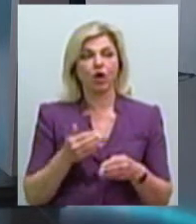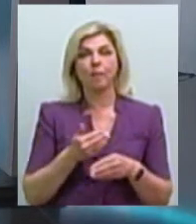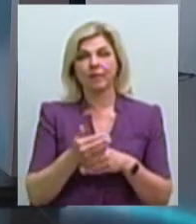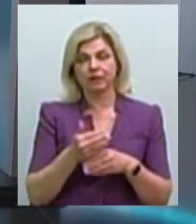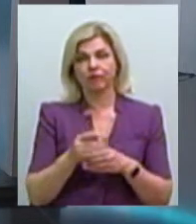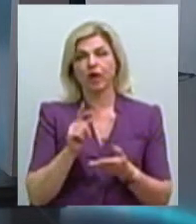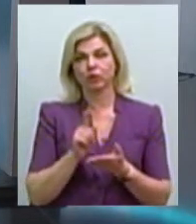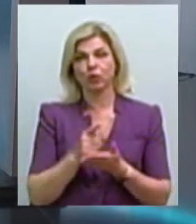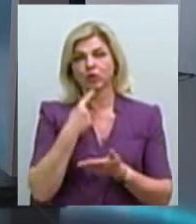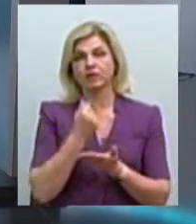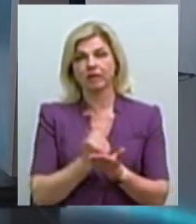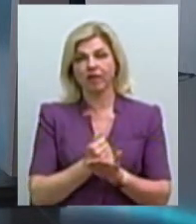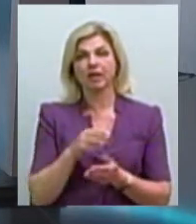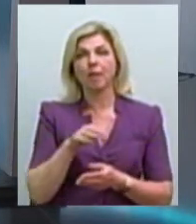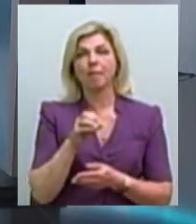має затвердити мер міста.